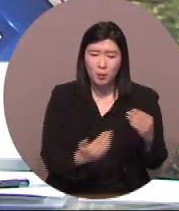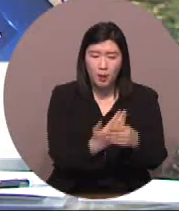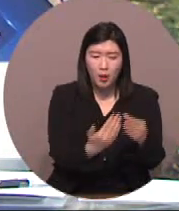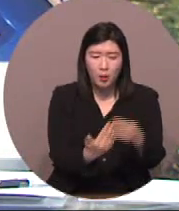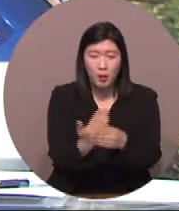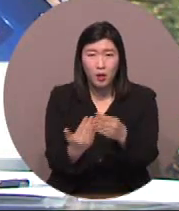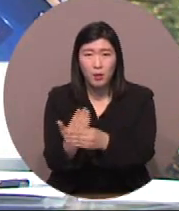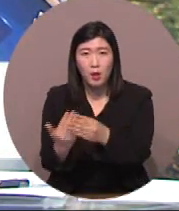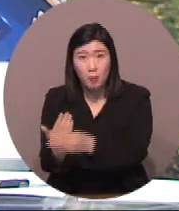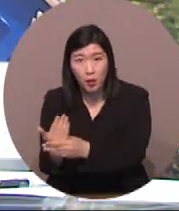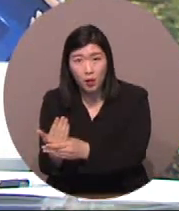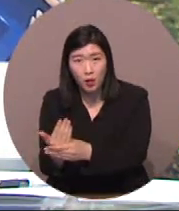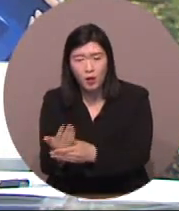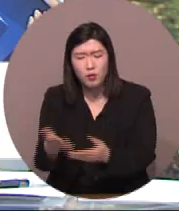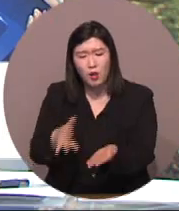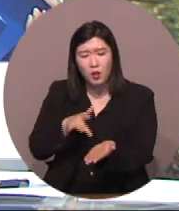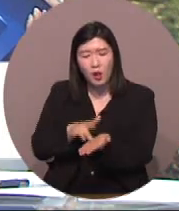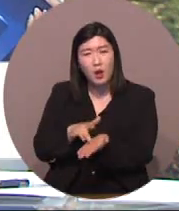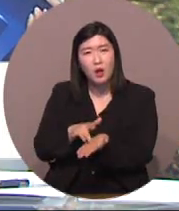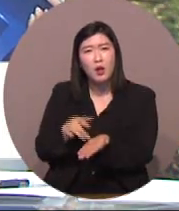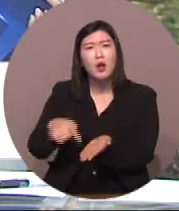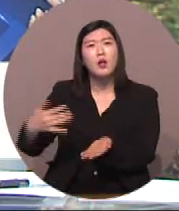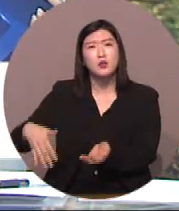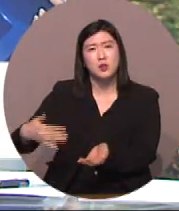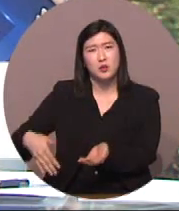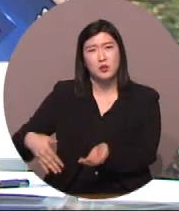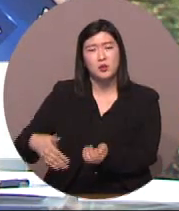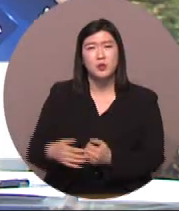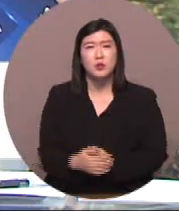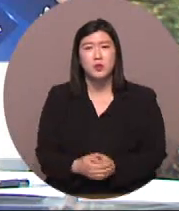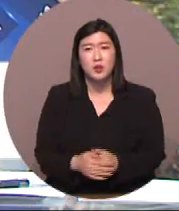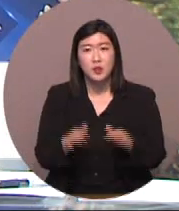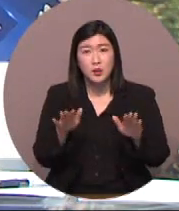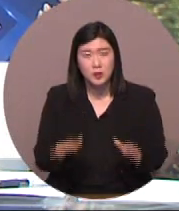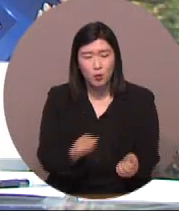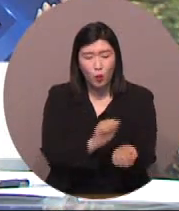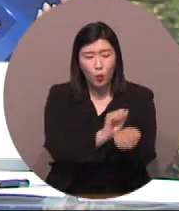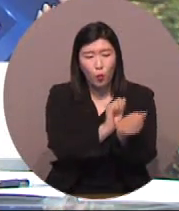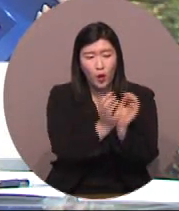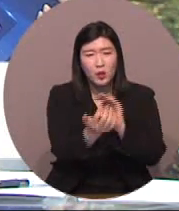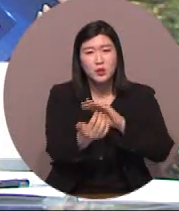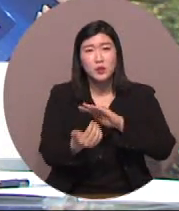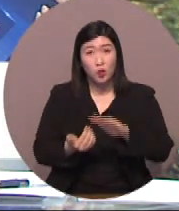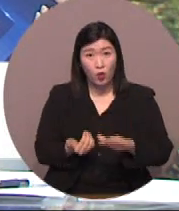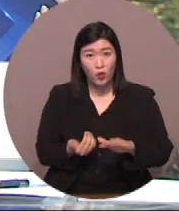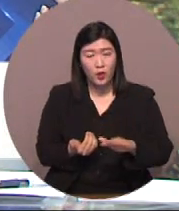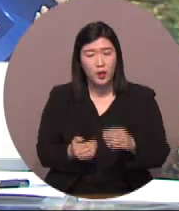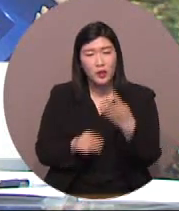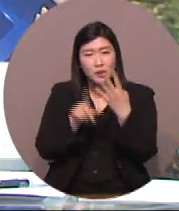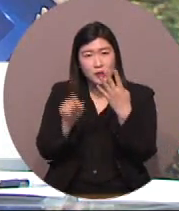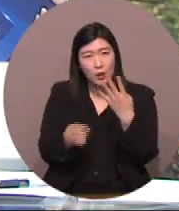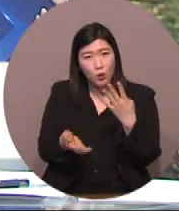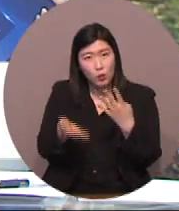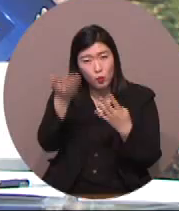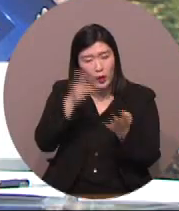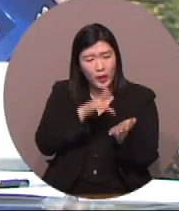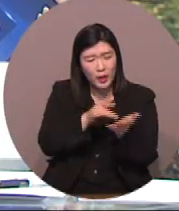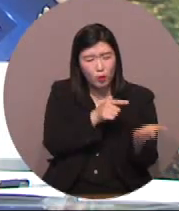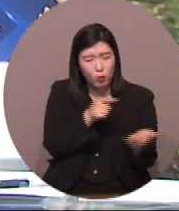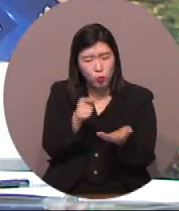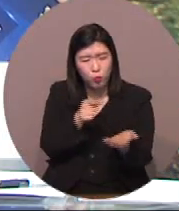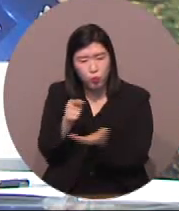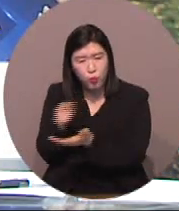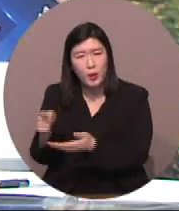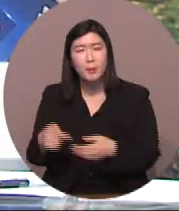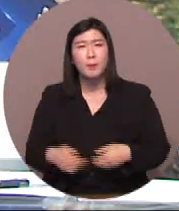별다른 치료법이 없어 예방이 필수인데 늦어도 꽃눈이 트기 직전인 다음달 초 카 재는 1차